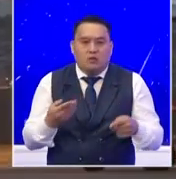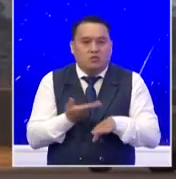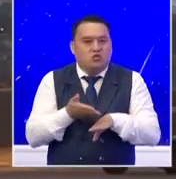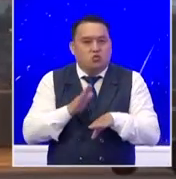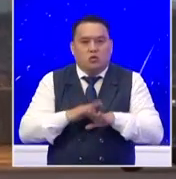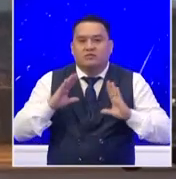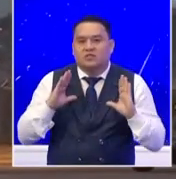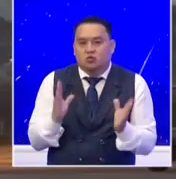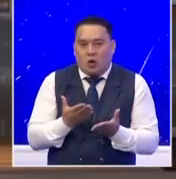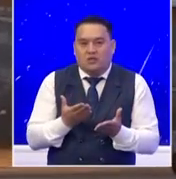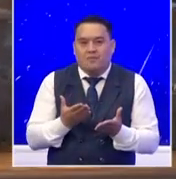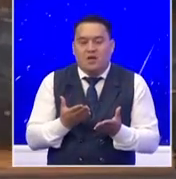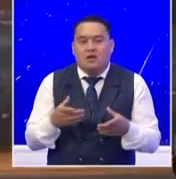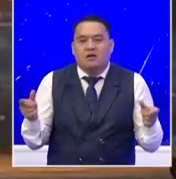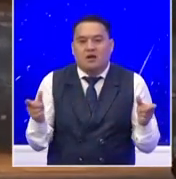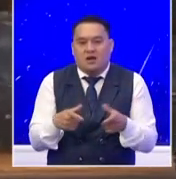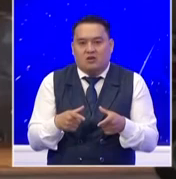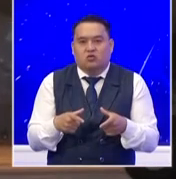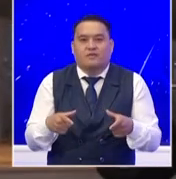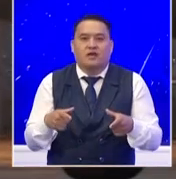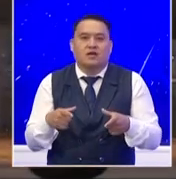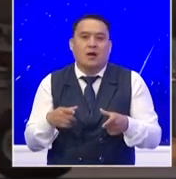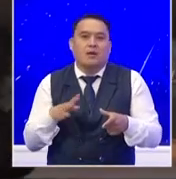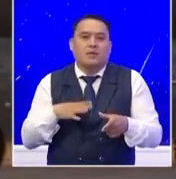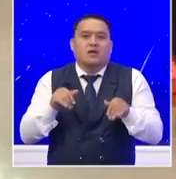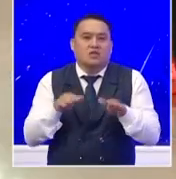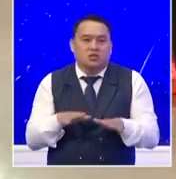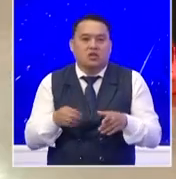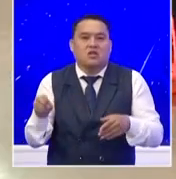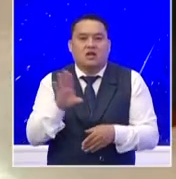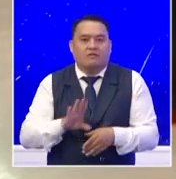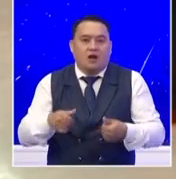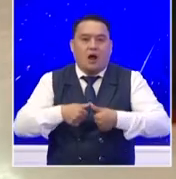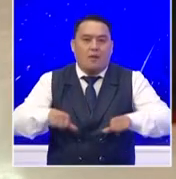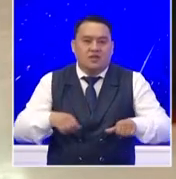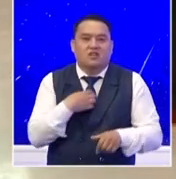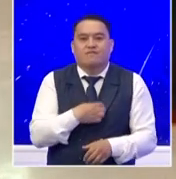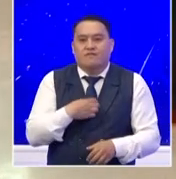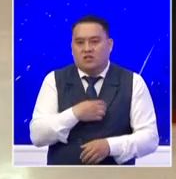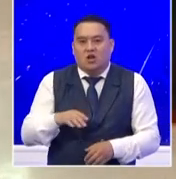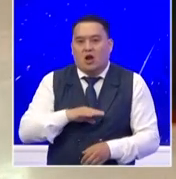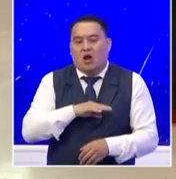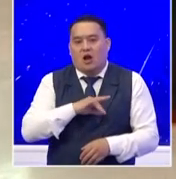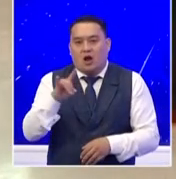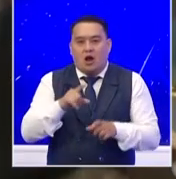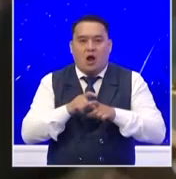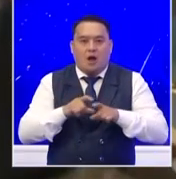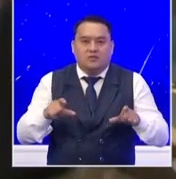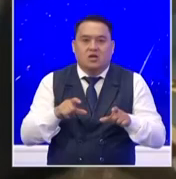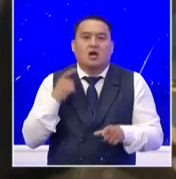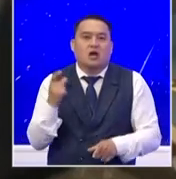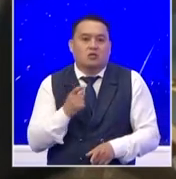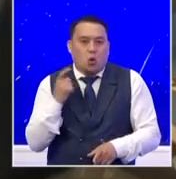крайне тяжелой ситуации в связи с пандемией коронавируса. Принимая решение, Еврокомиссия учла важность авиакомпании для французской